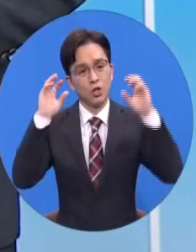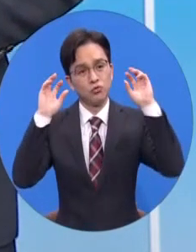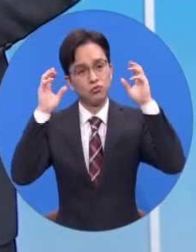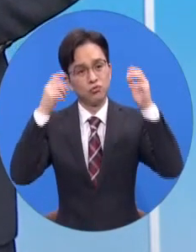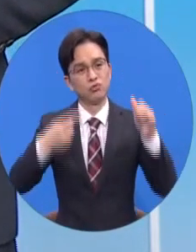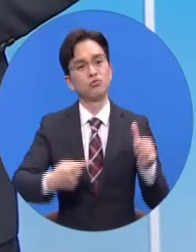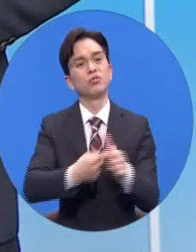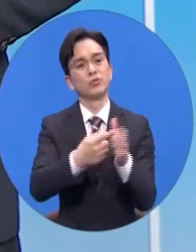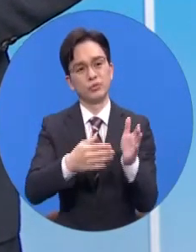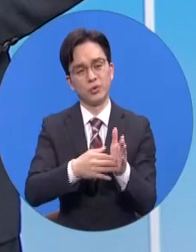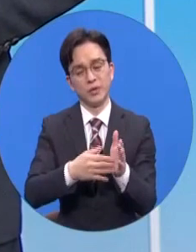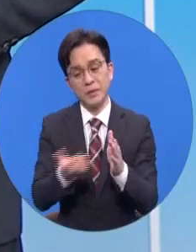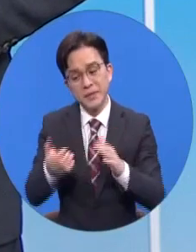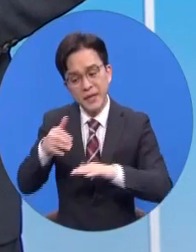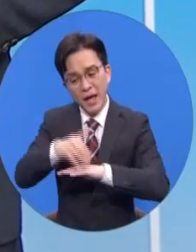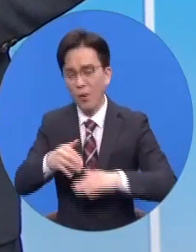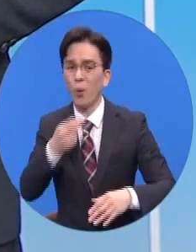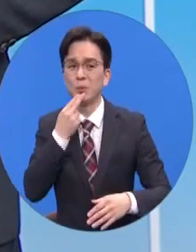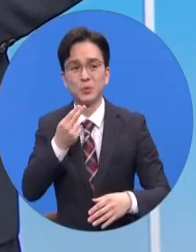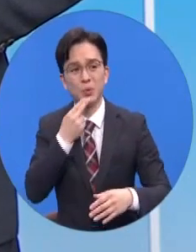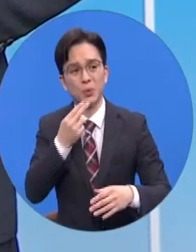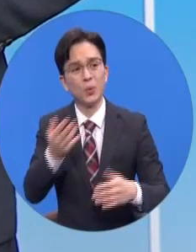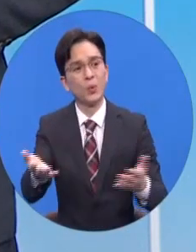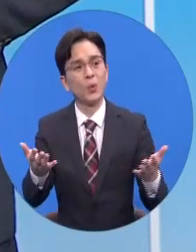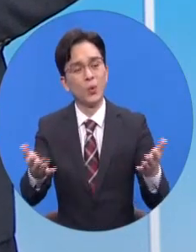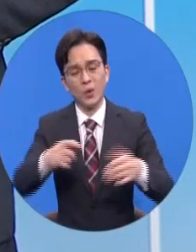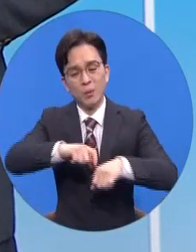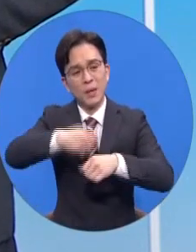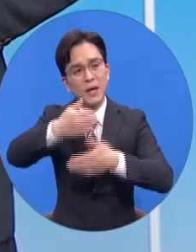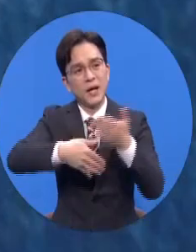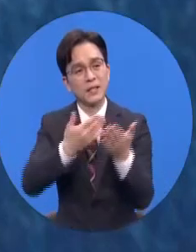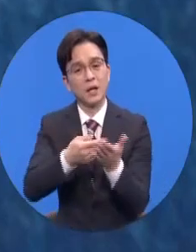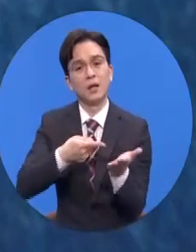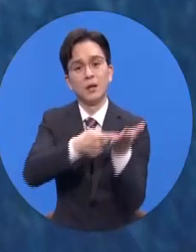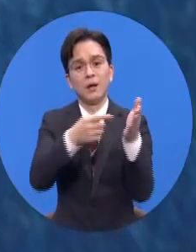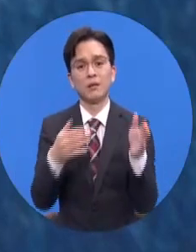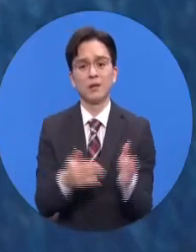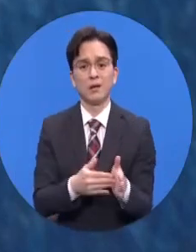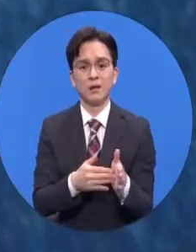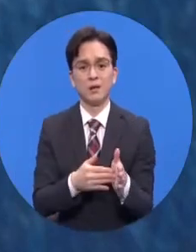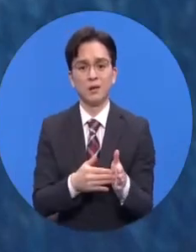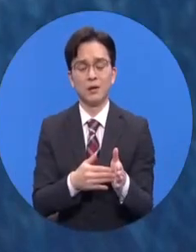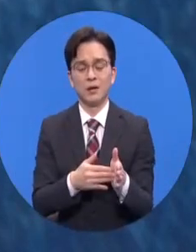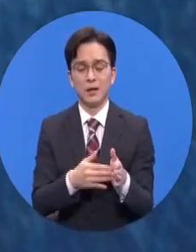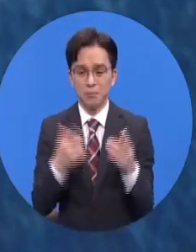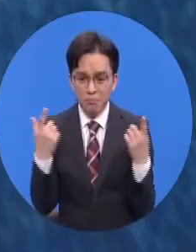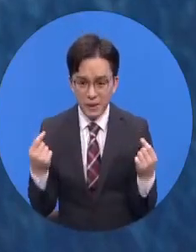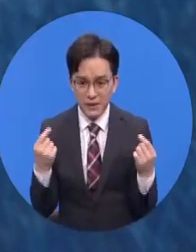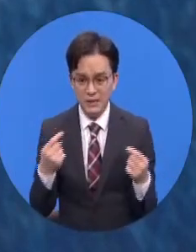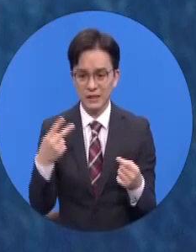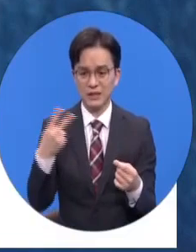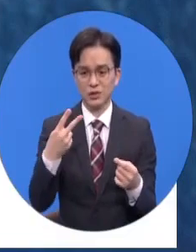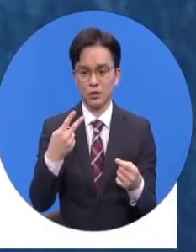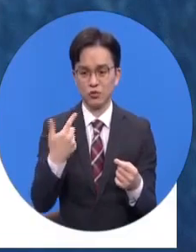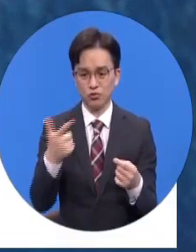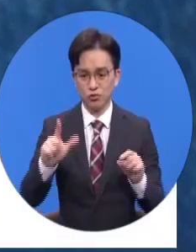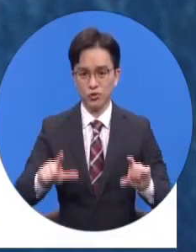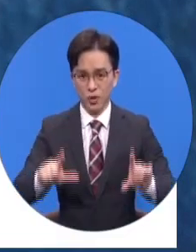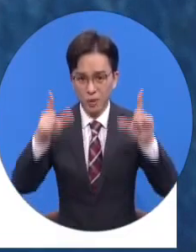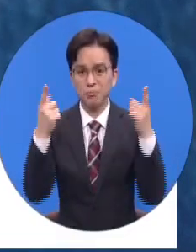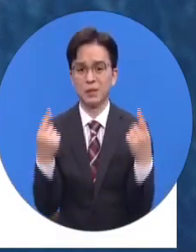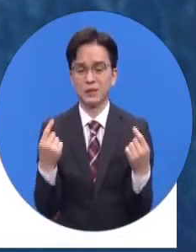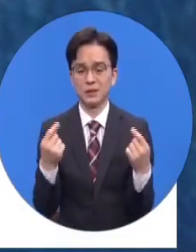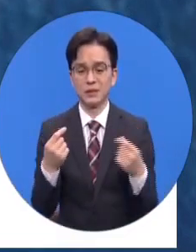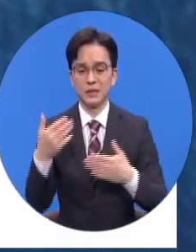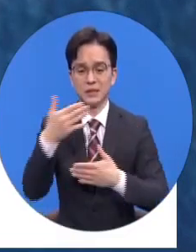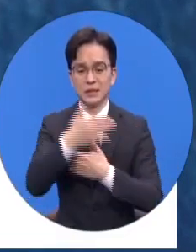부분이 지금 비난이 이 되고 있어요 뭐 우리가 그런 말 많이 하잖아요 흉악범 한테도 변호를 받을 권리는 존재한다